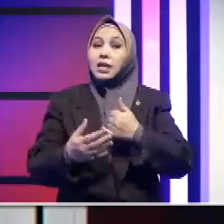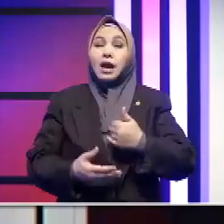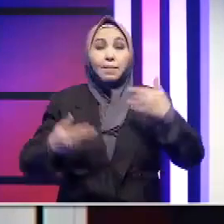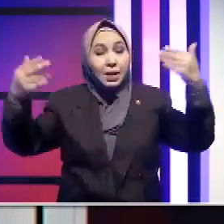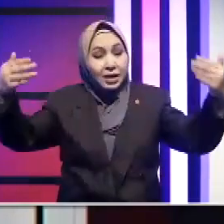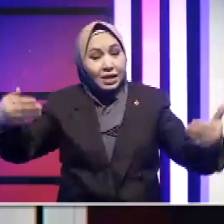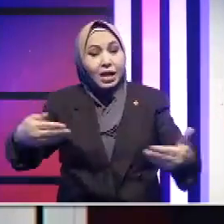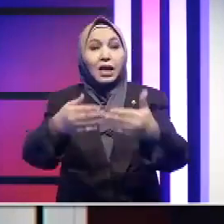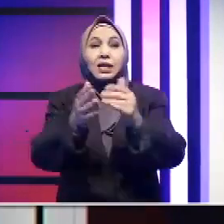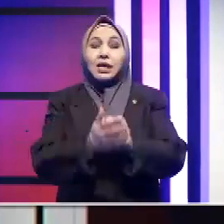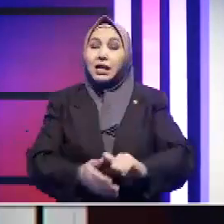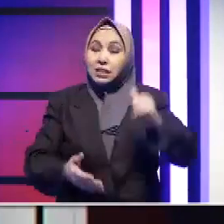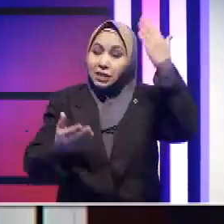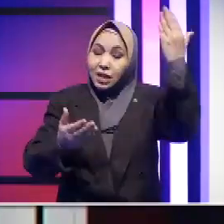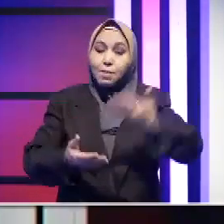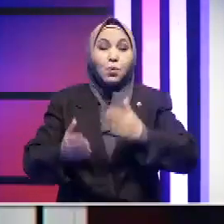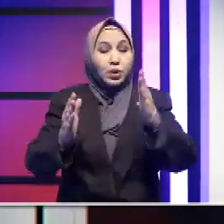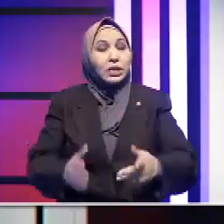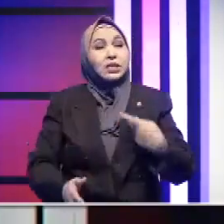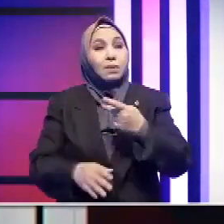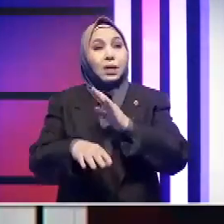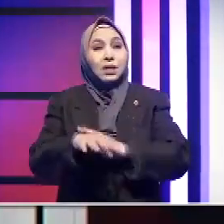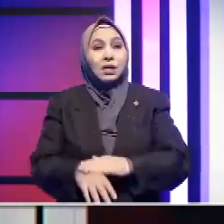dengan tetamu kita Pada hari ini